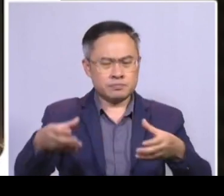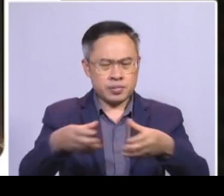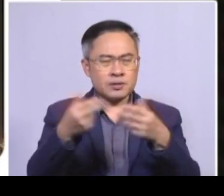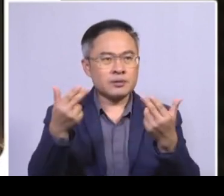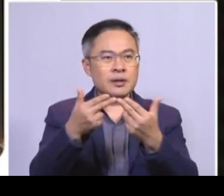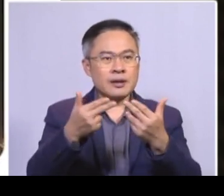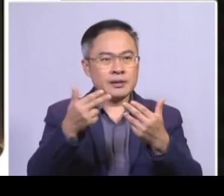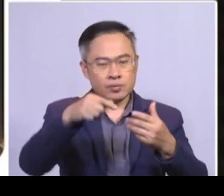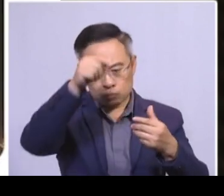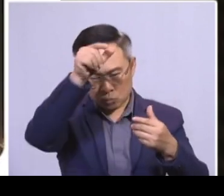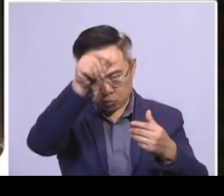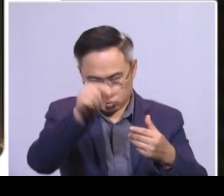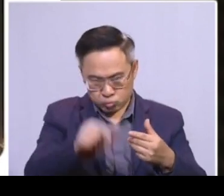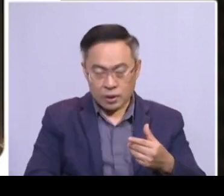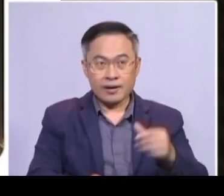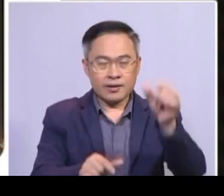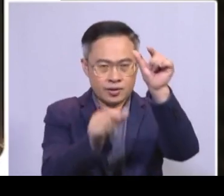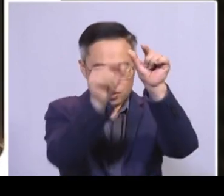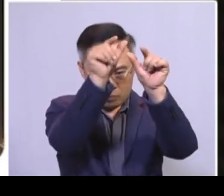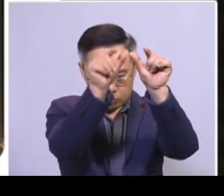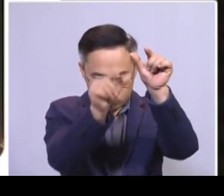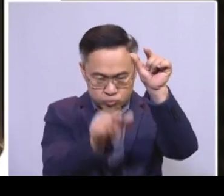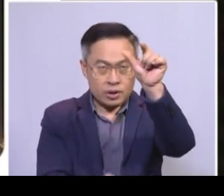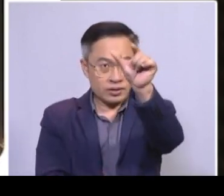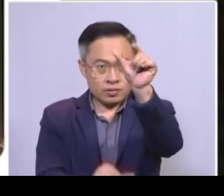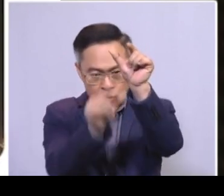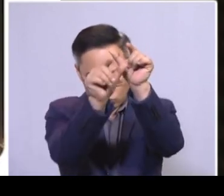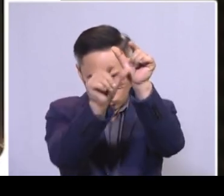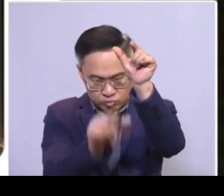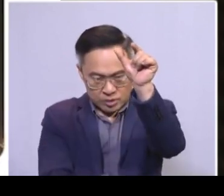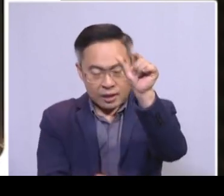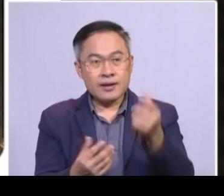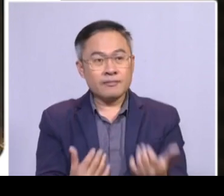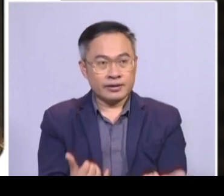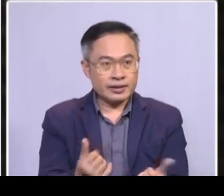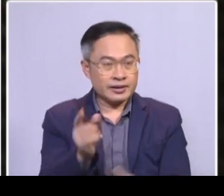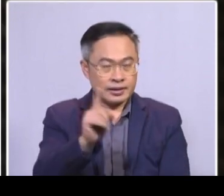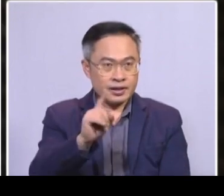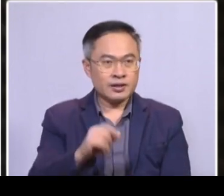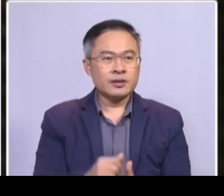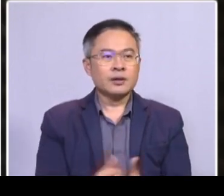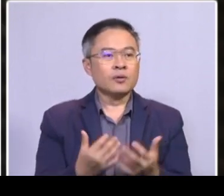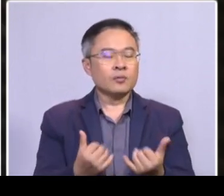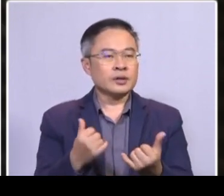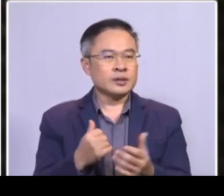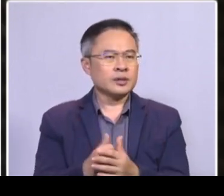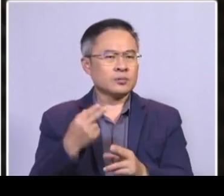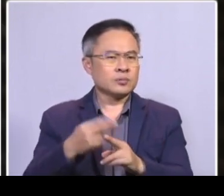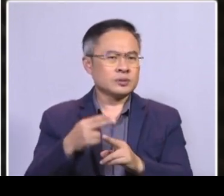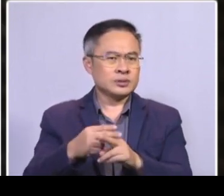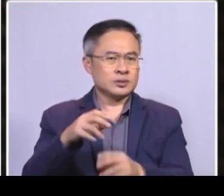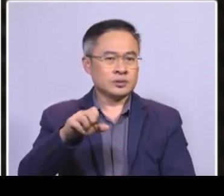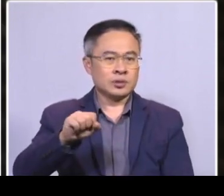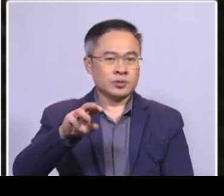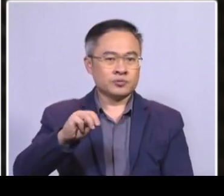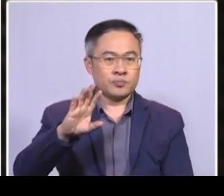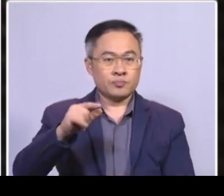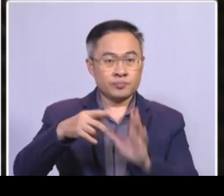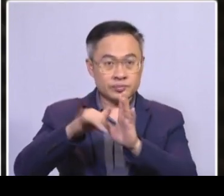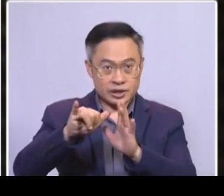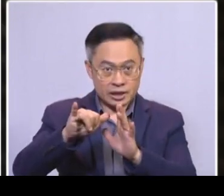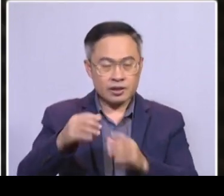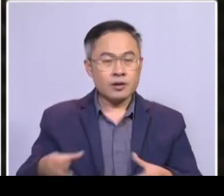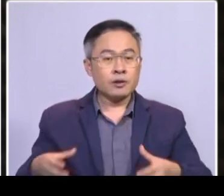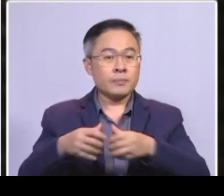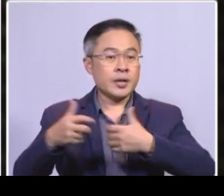วย ไล่ลงมาเรื่อยๆนะฮะเรื่องนี้เนี่ยมีความเห็นจากทางคุณสมชัยศรีสุทธิยากรนะฮะผู้สมัครส.ส.บัญชีรายชื่อ